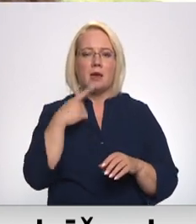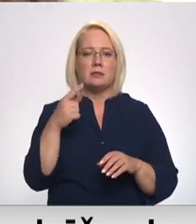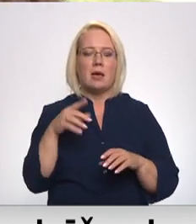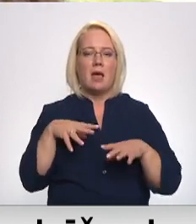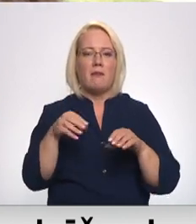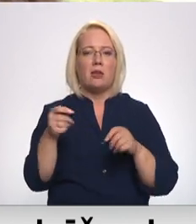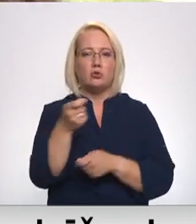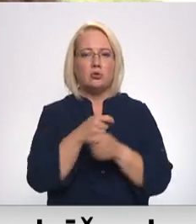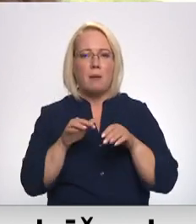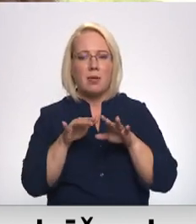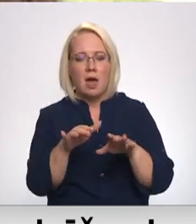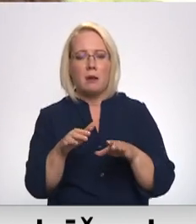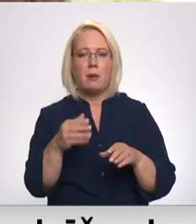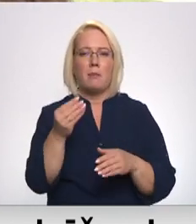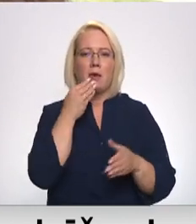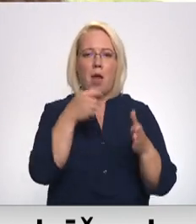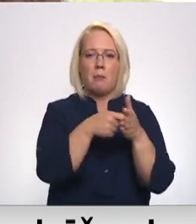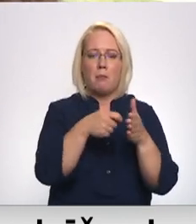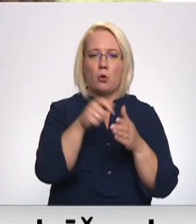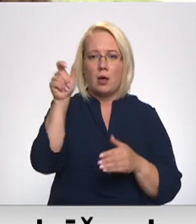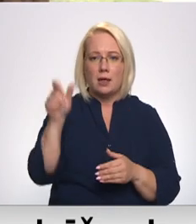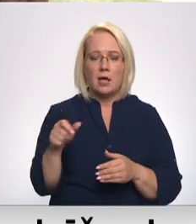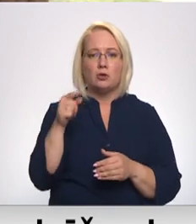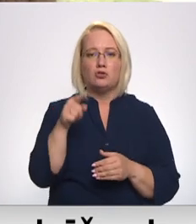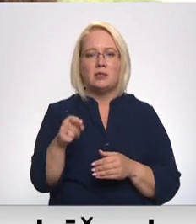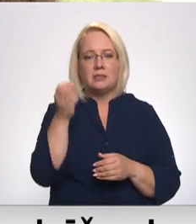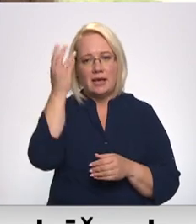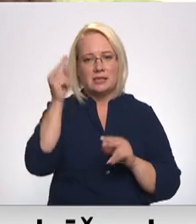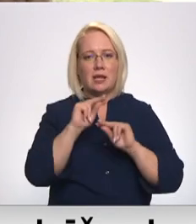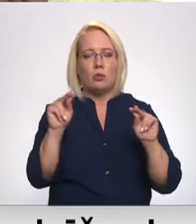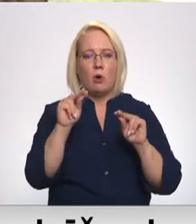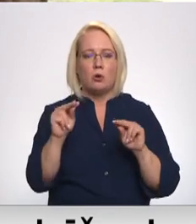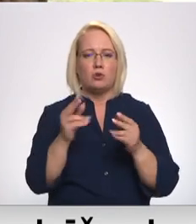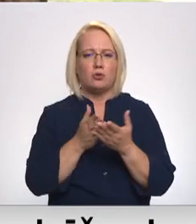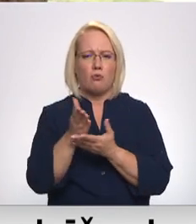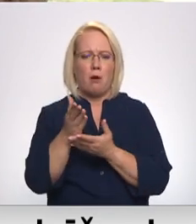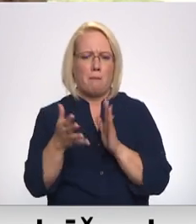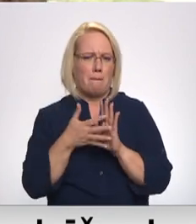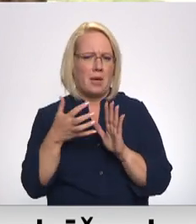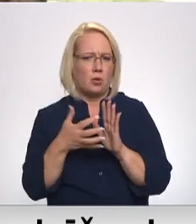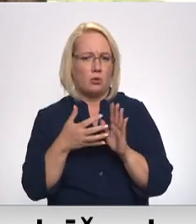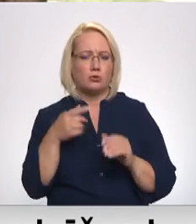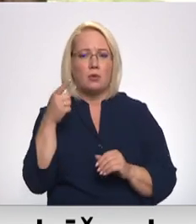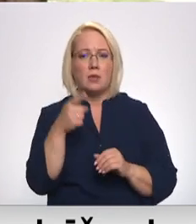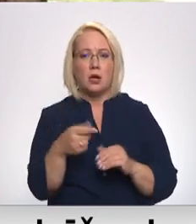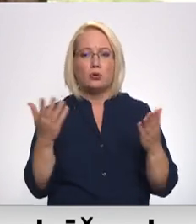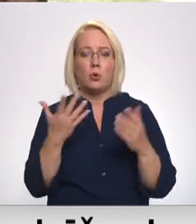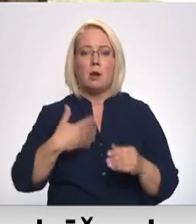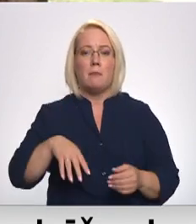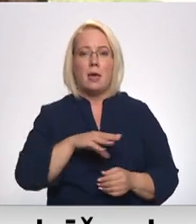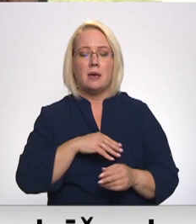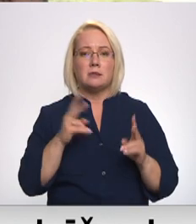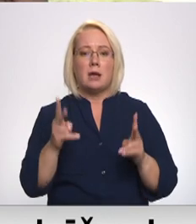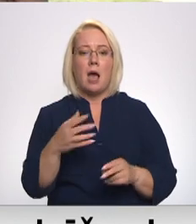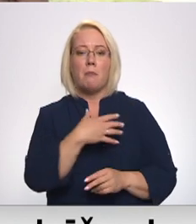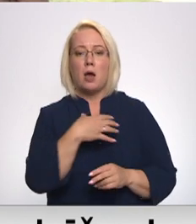klients, un šis izglītojošais aspekts nu, pietrūkst. Un tas ir tas, kur mēs kā